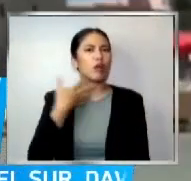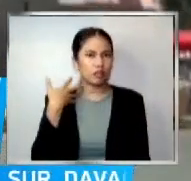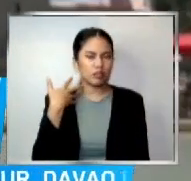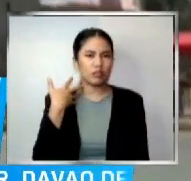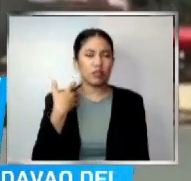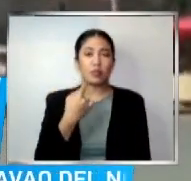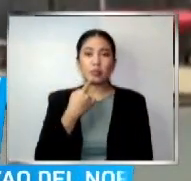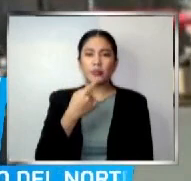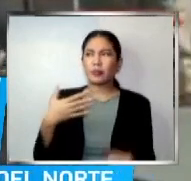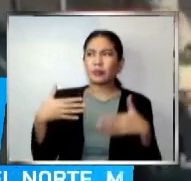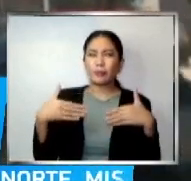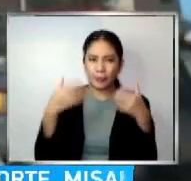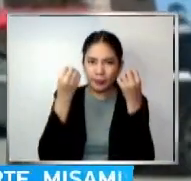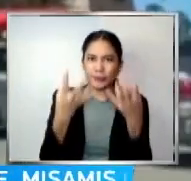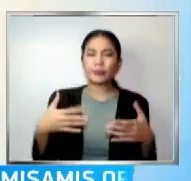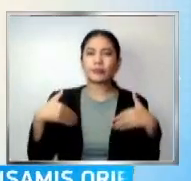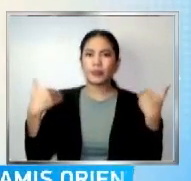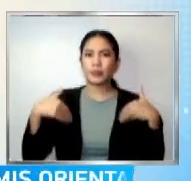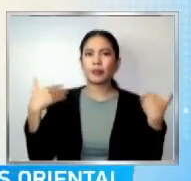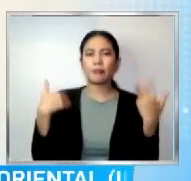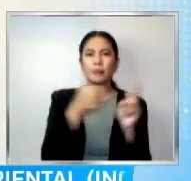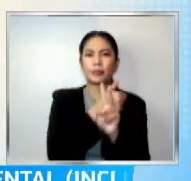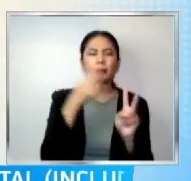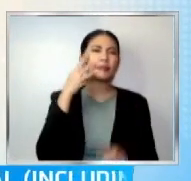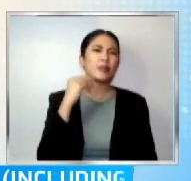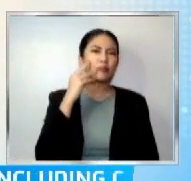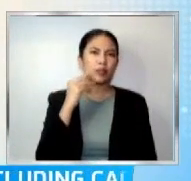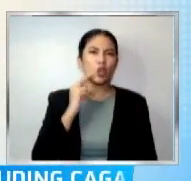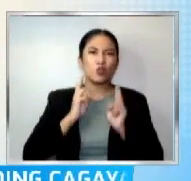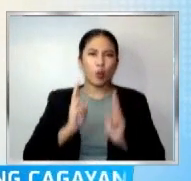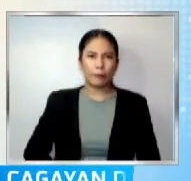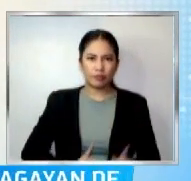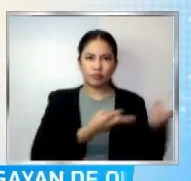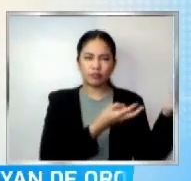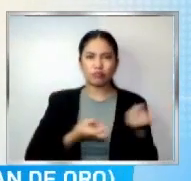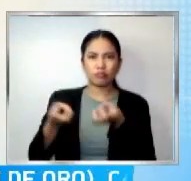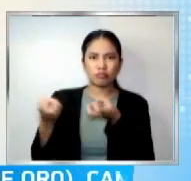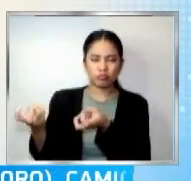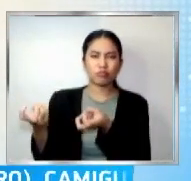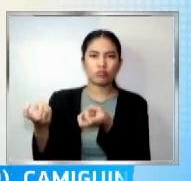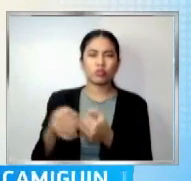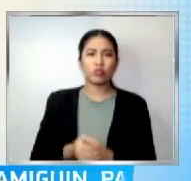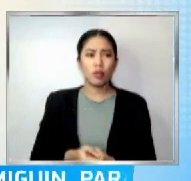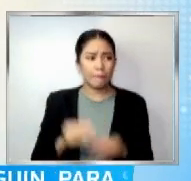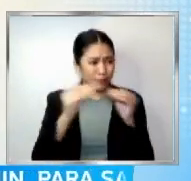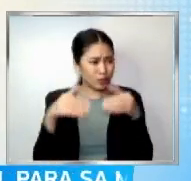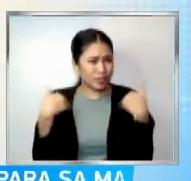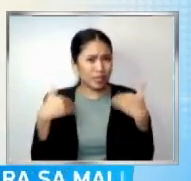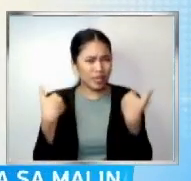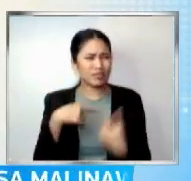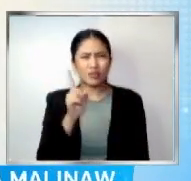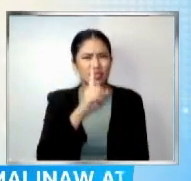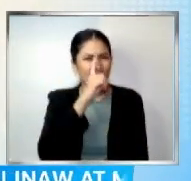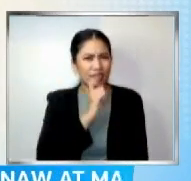na nabiktima ng human trafficking sa Syria. Mas bata pa sa'yo. Opo. Mga ilan taon yon? Siguro 16 pa